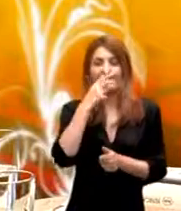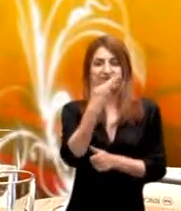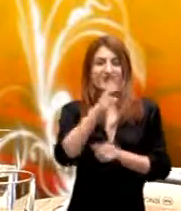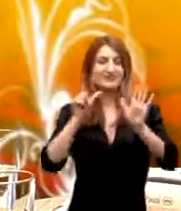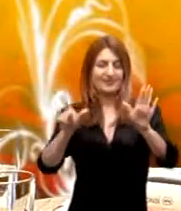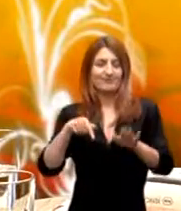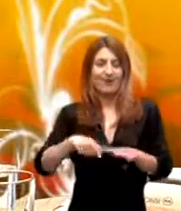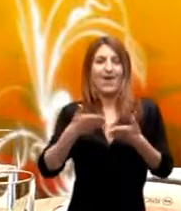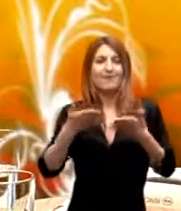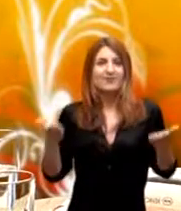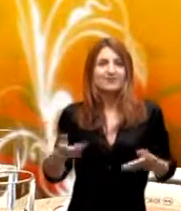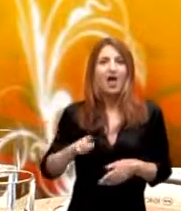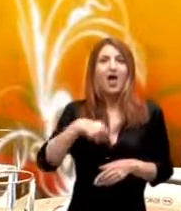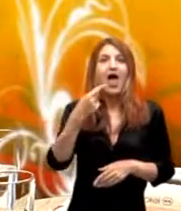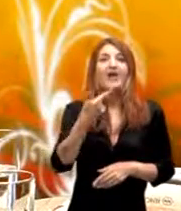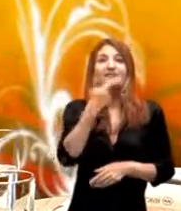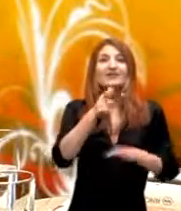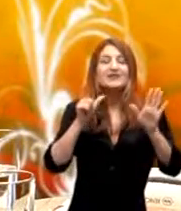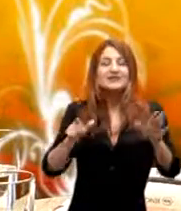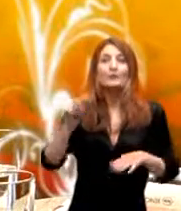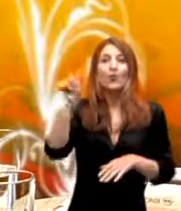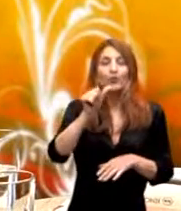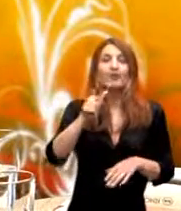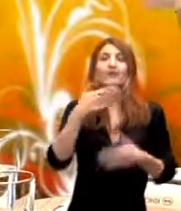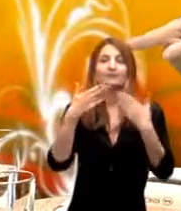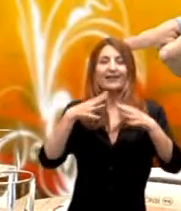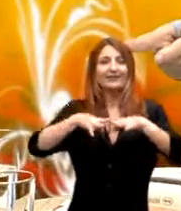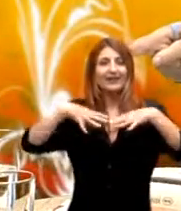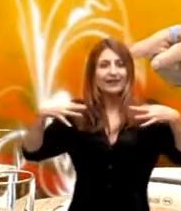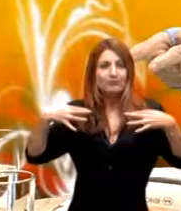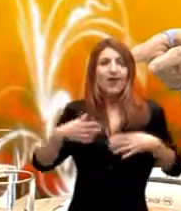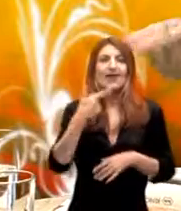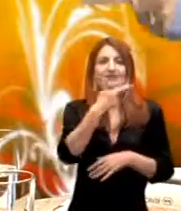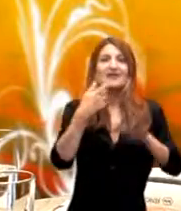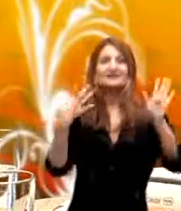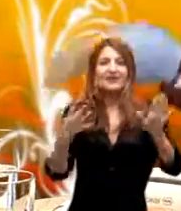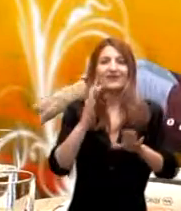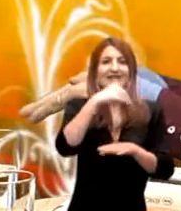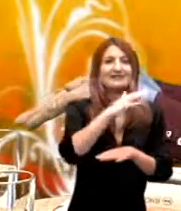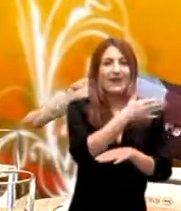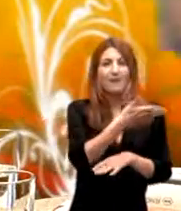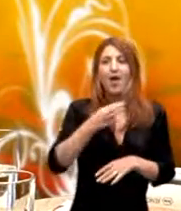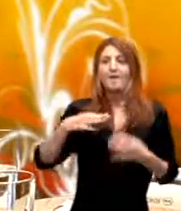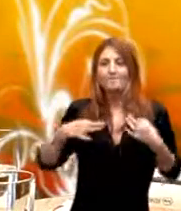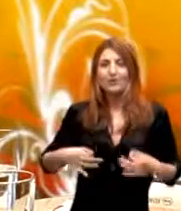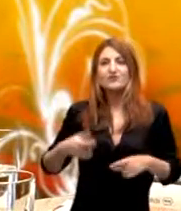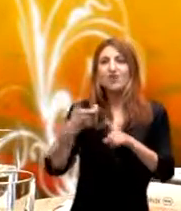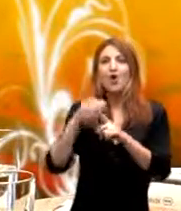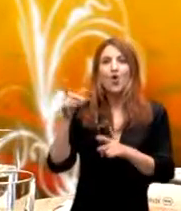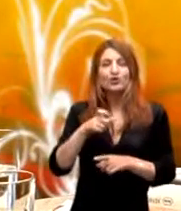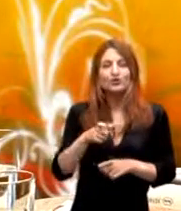našu emisiju, a 27. u 13. na tribinu, 29. na Sljeme, profesoru